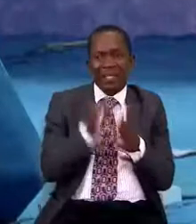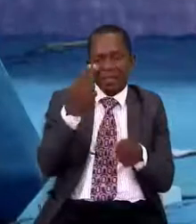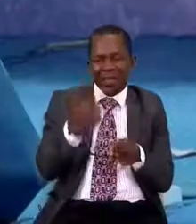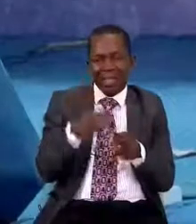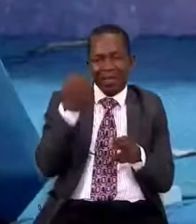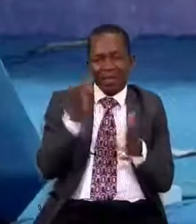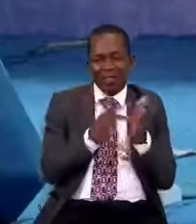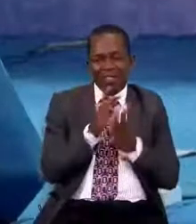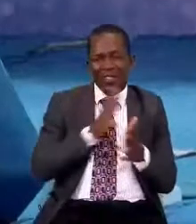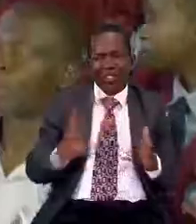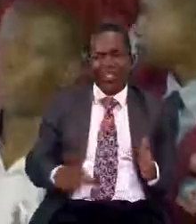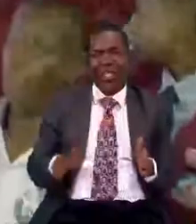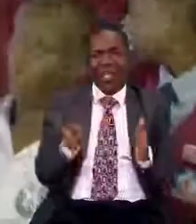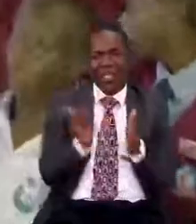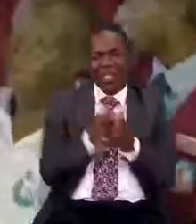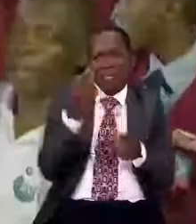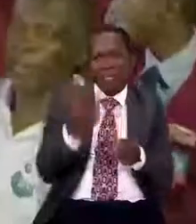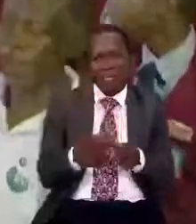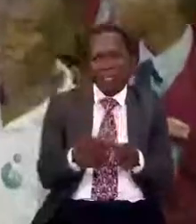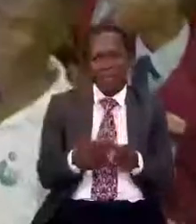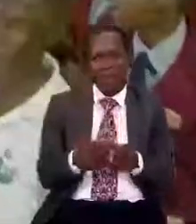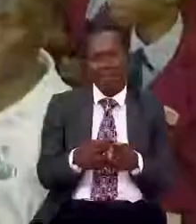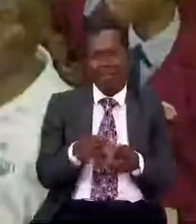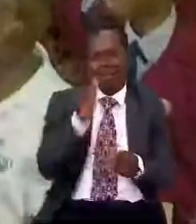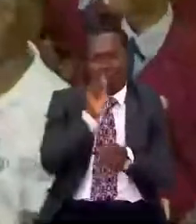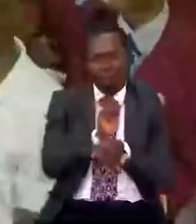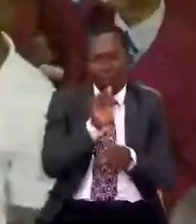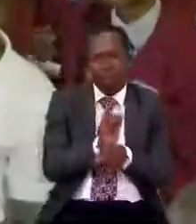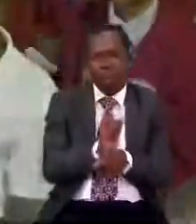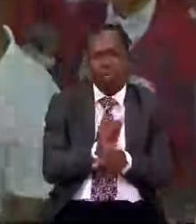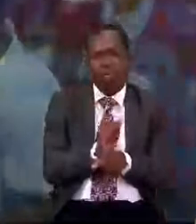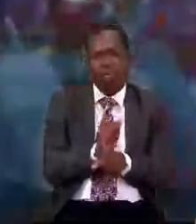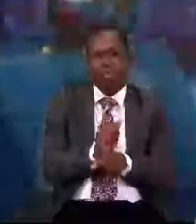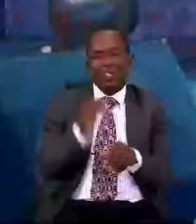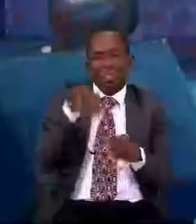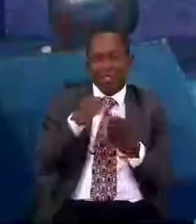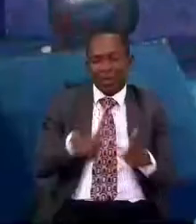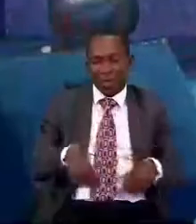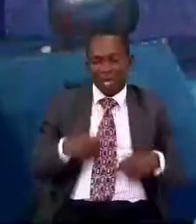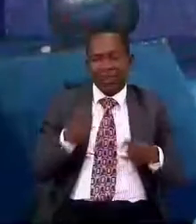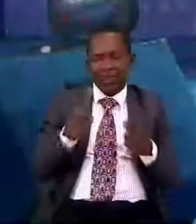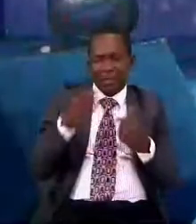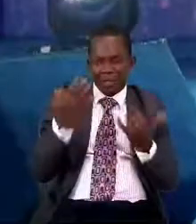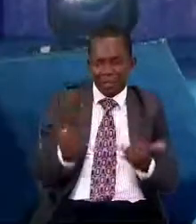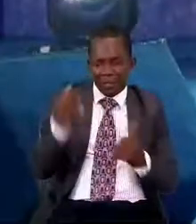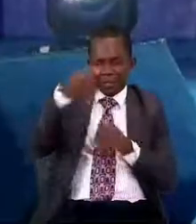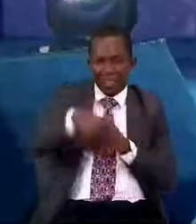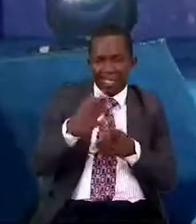va agir dans votre vie même ce soir au nom de Jésus-Christ. Voyons le numéro 3.